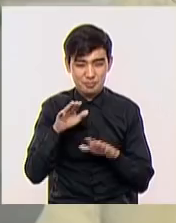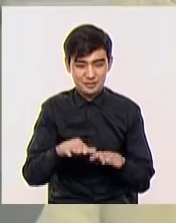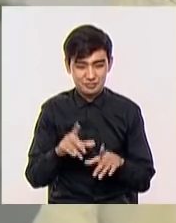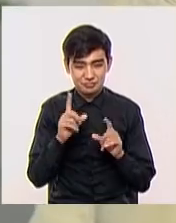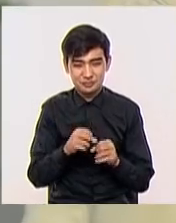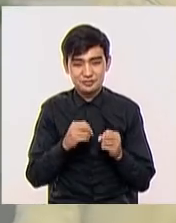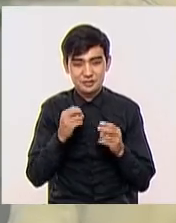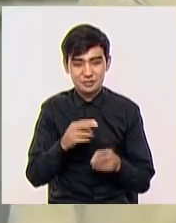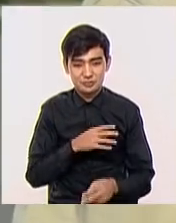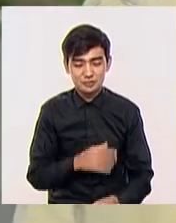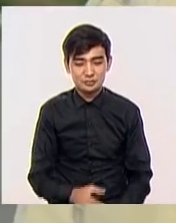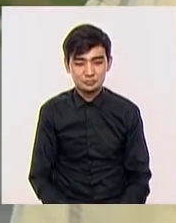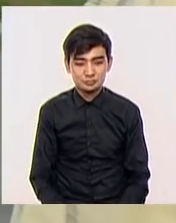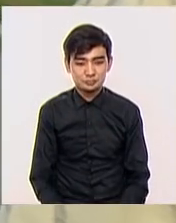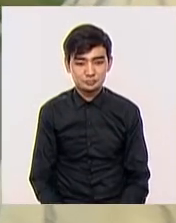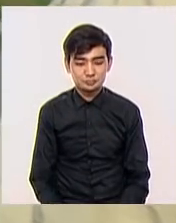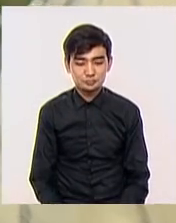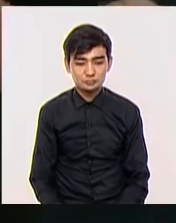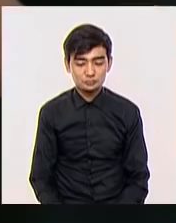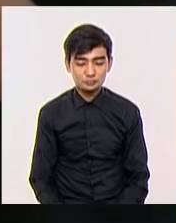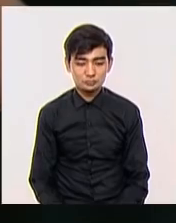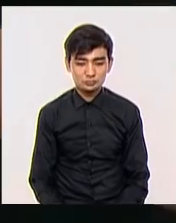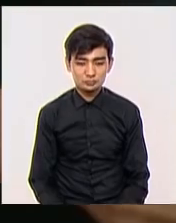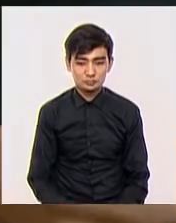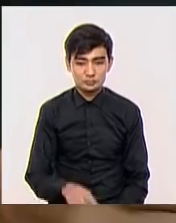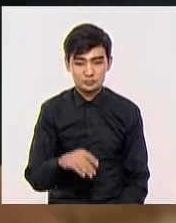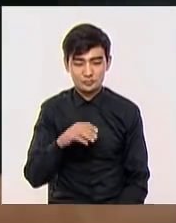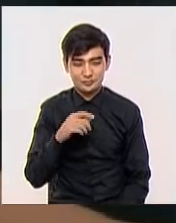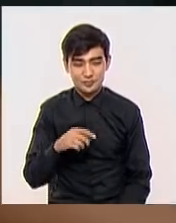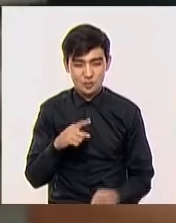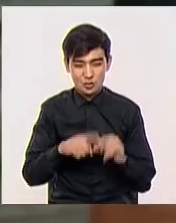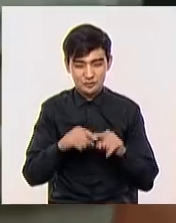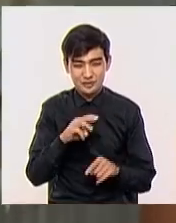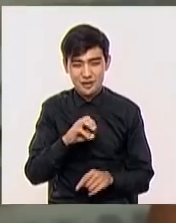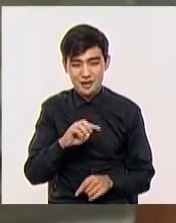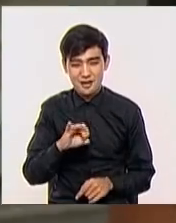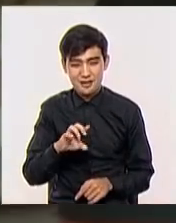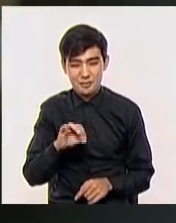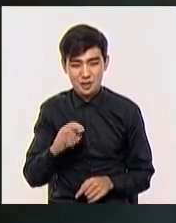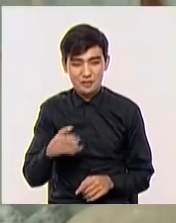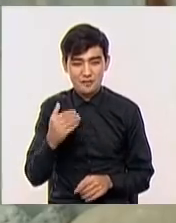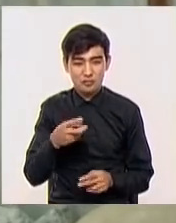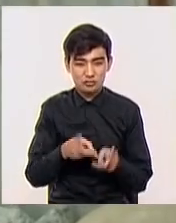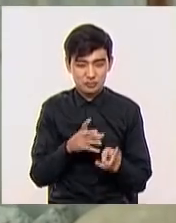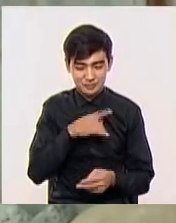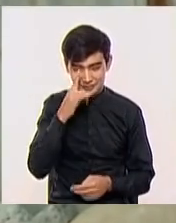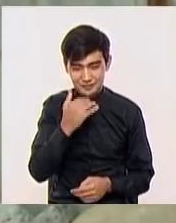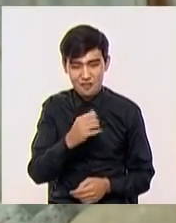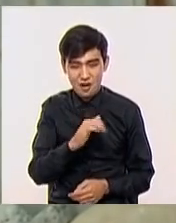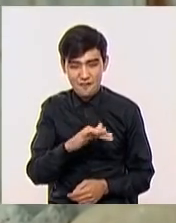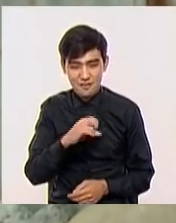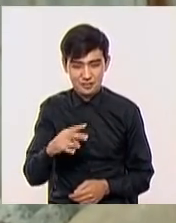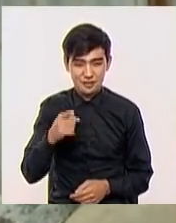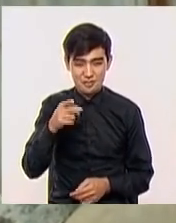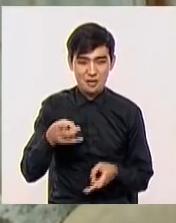сложно. Инфраструктура не работает. Ал туыстарымыз талибандардың тамағын жасап жүр деген қазақстандық ауғандар ар